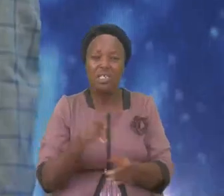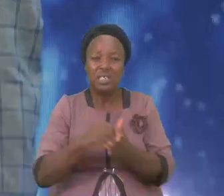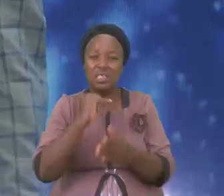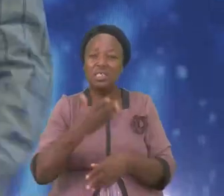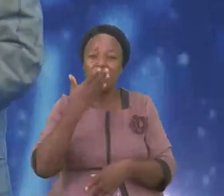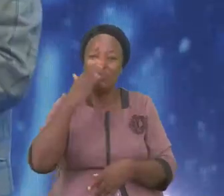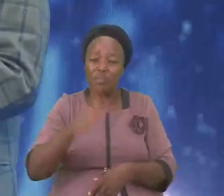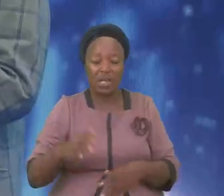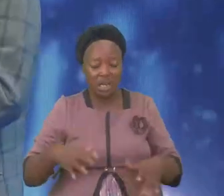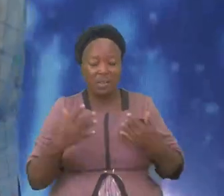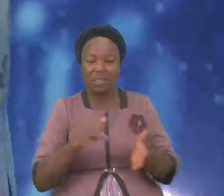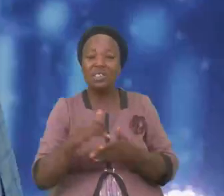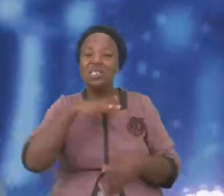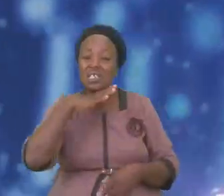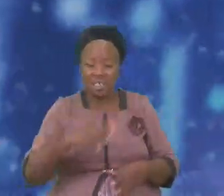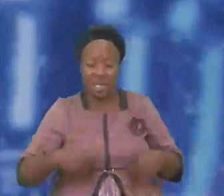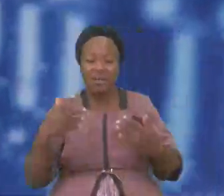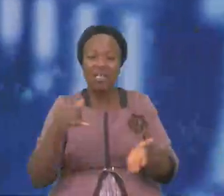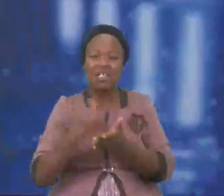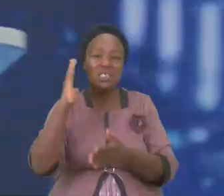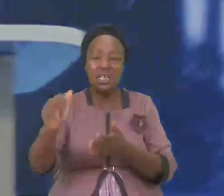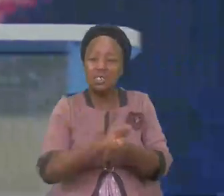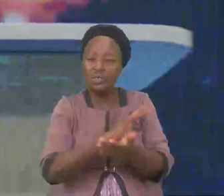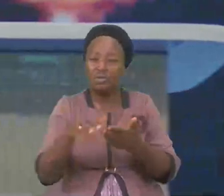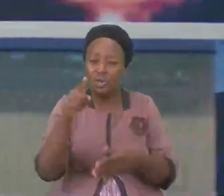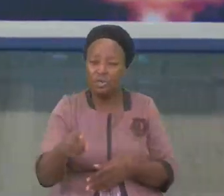une vie polluée. Elle te détruira.